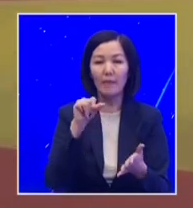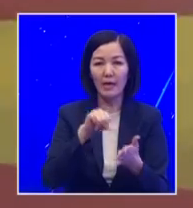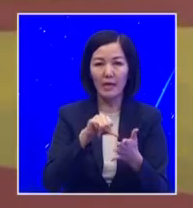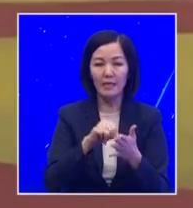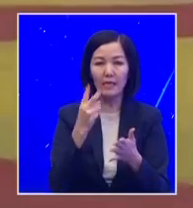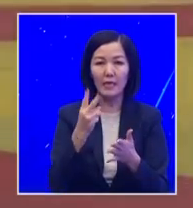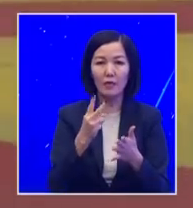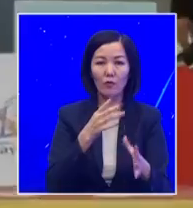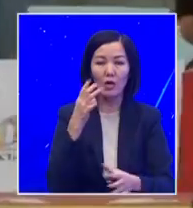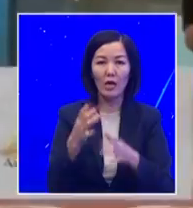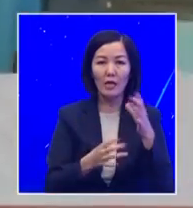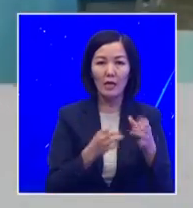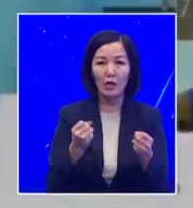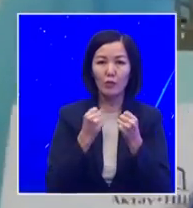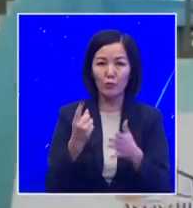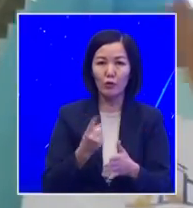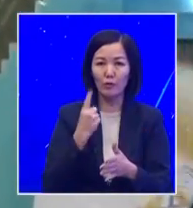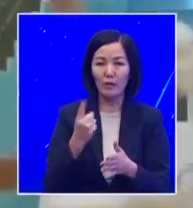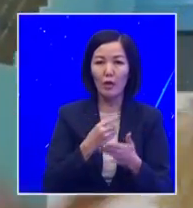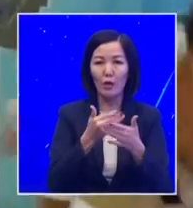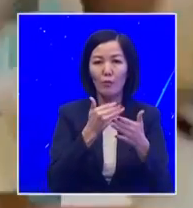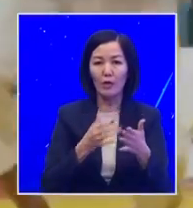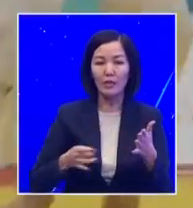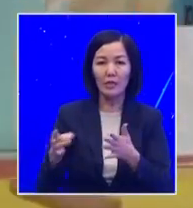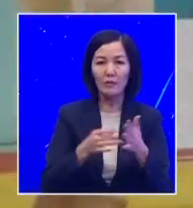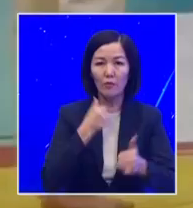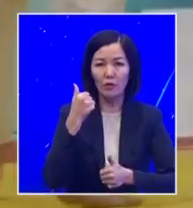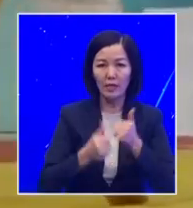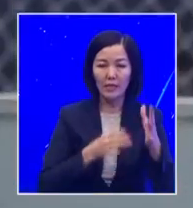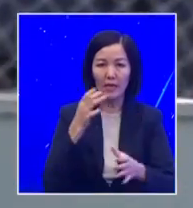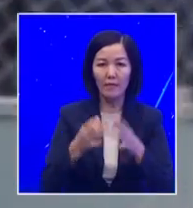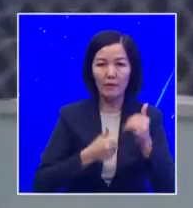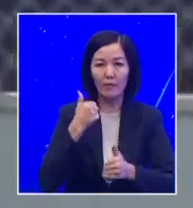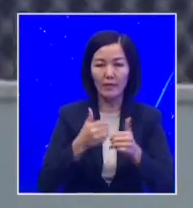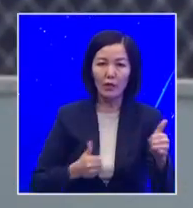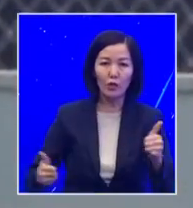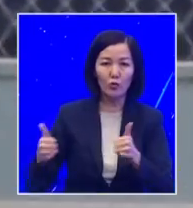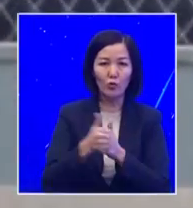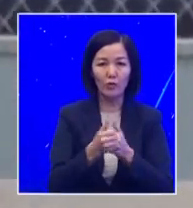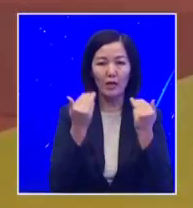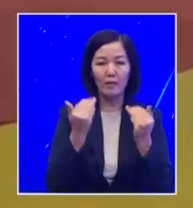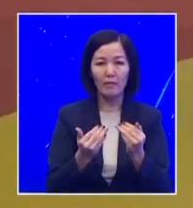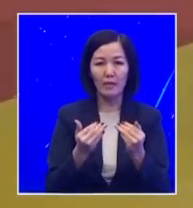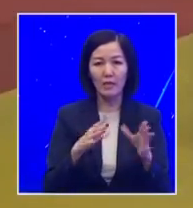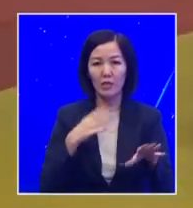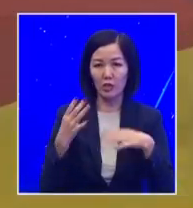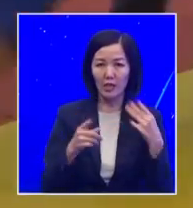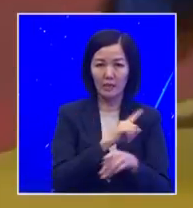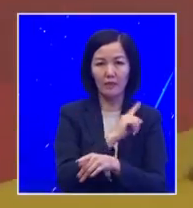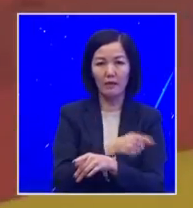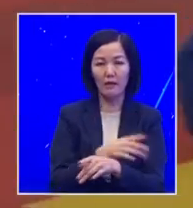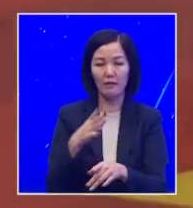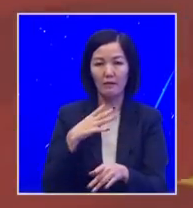де халықаралық дәрежедегі спорт шеберлері. Бұған дейінде республикалық жарыстар мен әлемдік бәсекелерде топ жарды. Биыл да